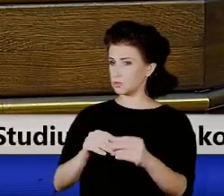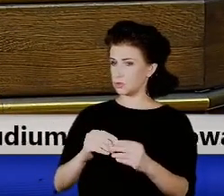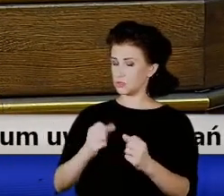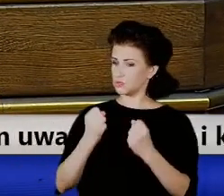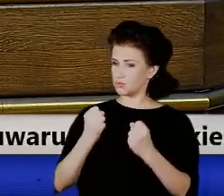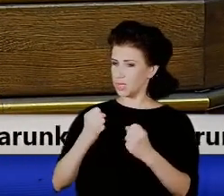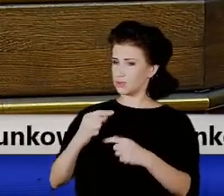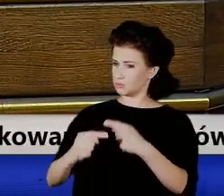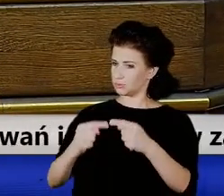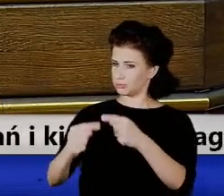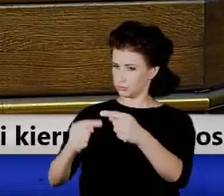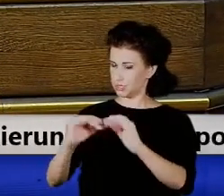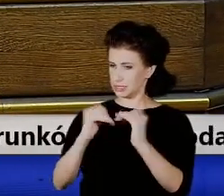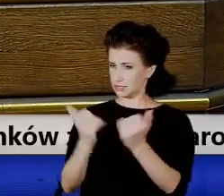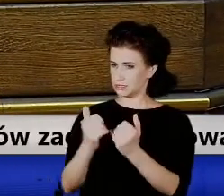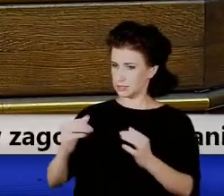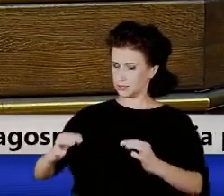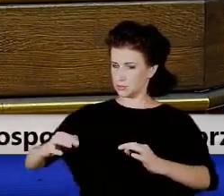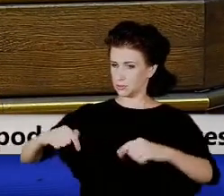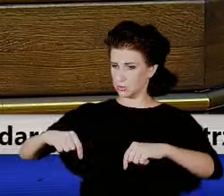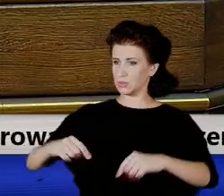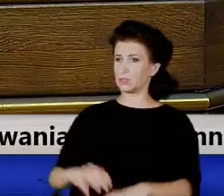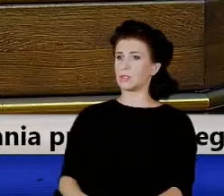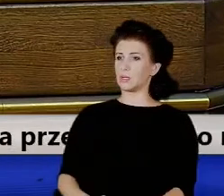A sprowadza się on do tego,